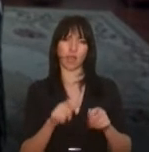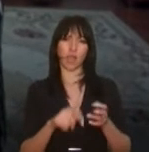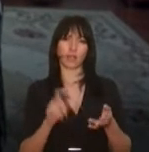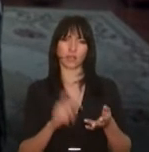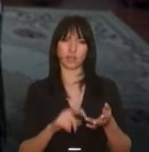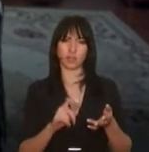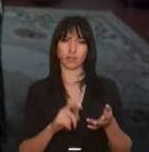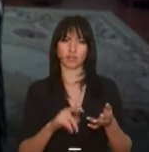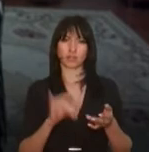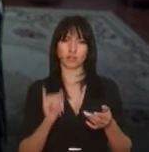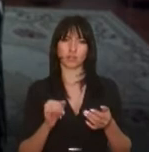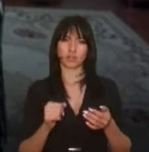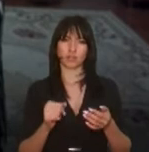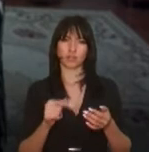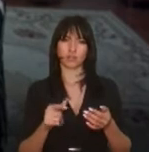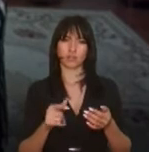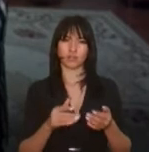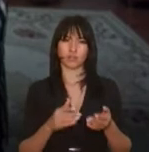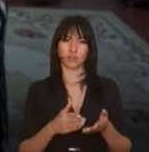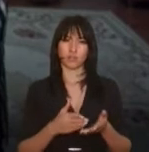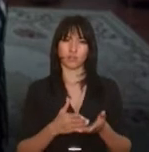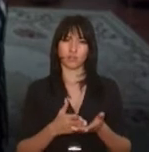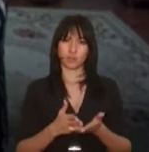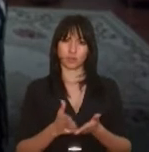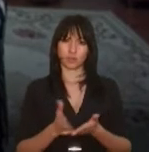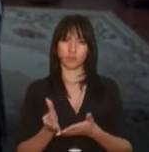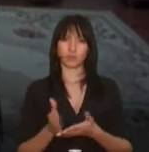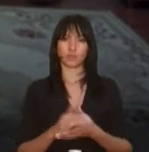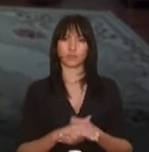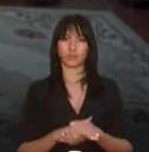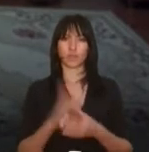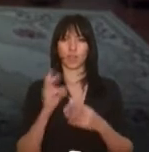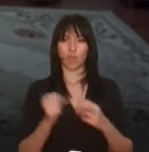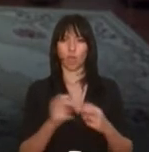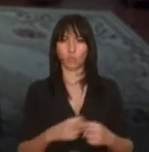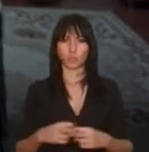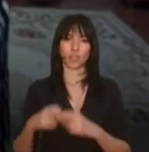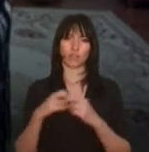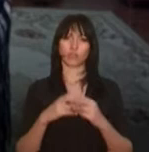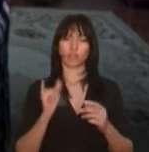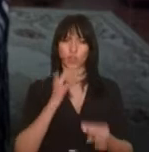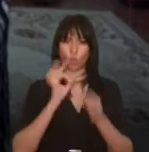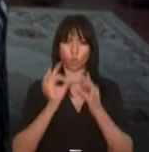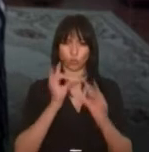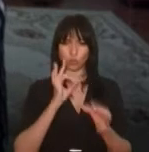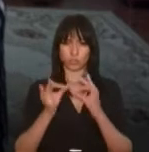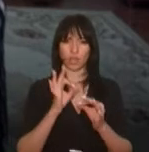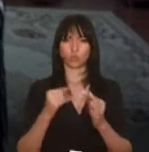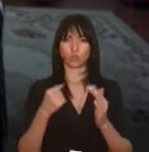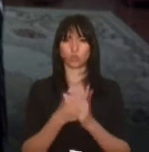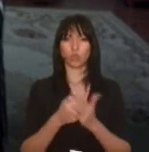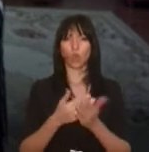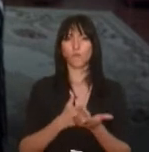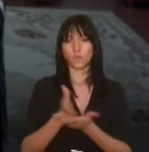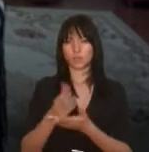крові сечі і закінчуючи вже спеціалізованими інструментальними обстеженнями і консультацією вузьких спеціалістів